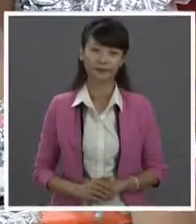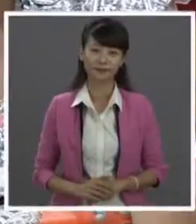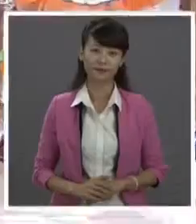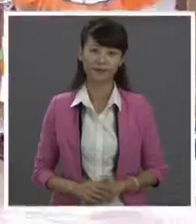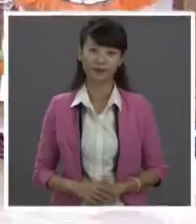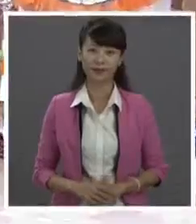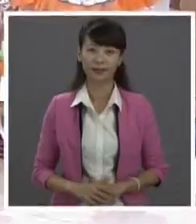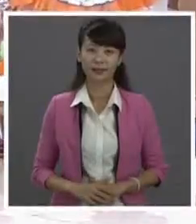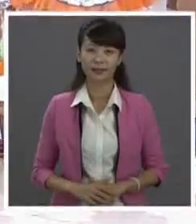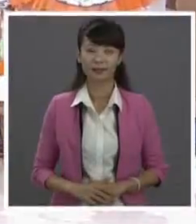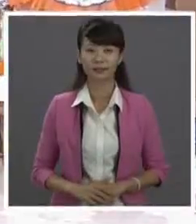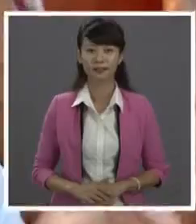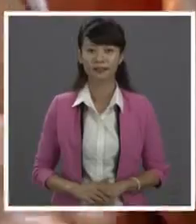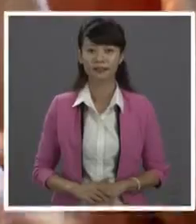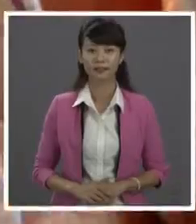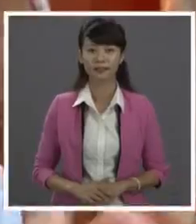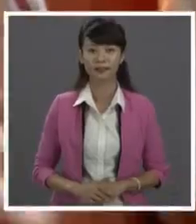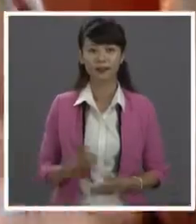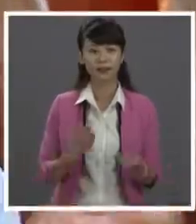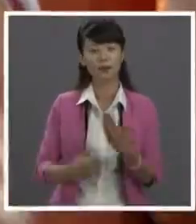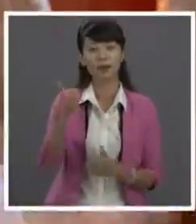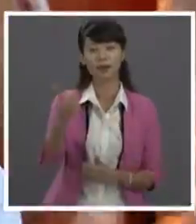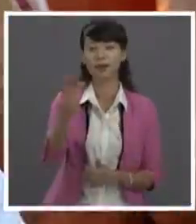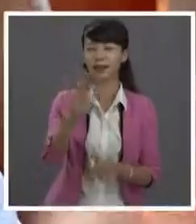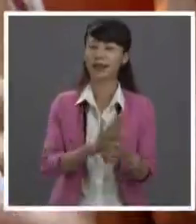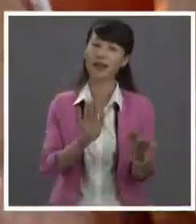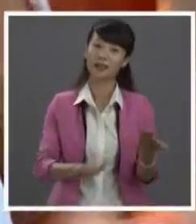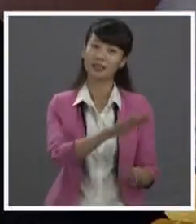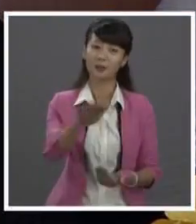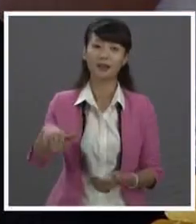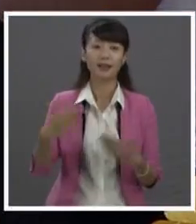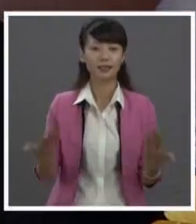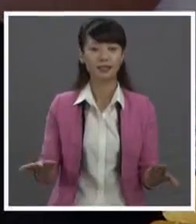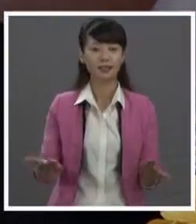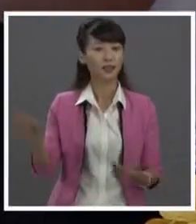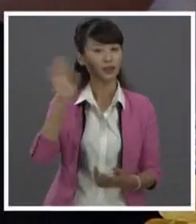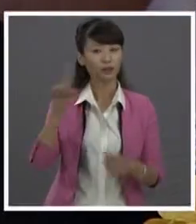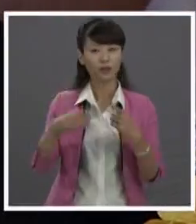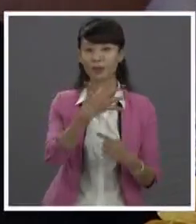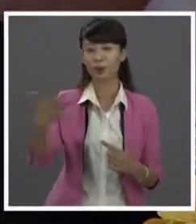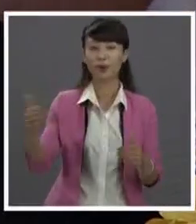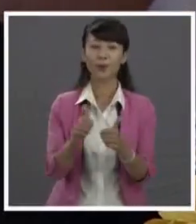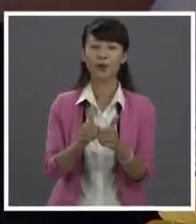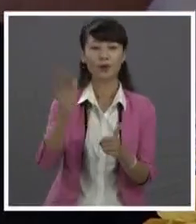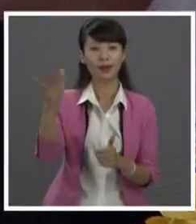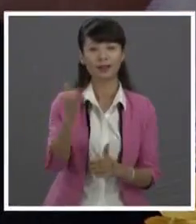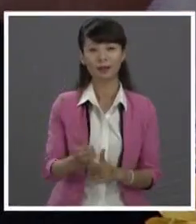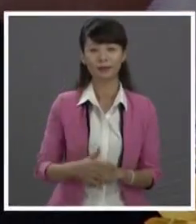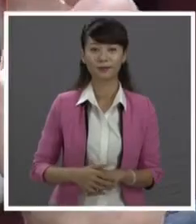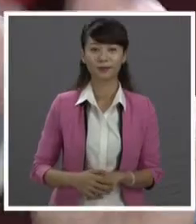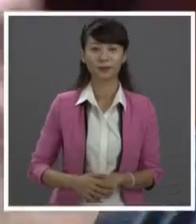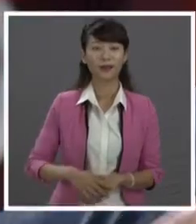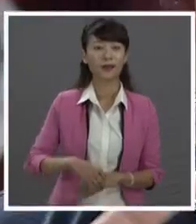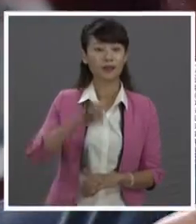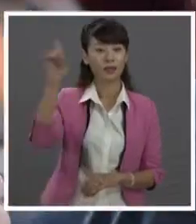特别棒，特别可爱的这些孩子们啊。今天那个听说有这么多朋友来到我们节目当中啊，我们天天兄弟还有一位兄弟， 对， 他